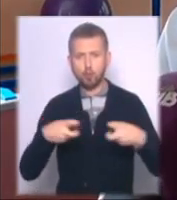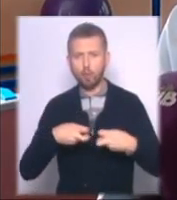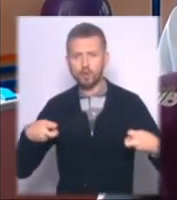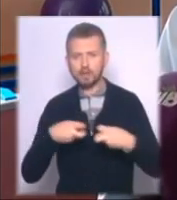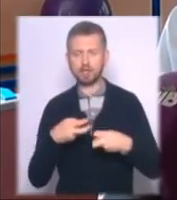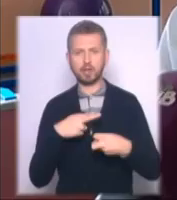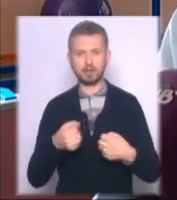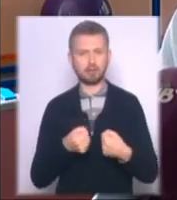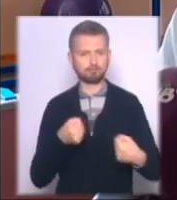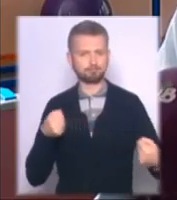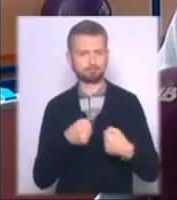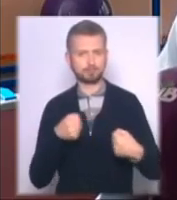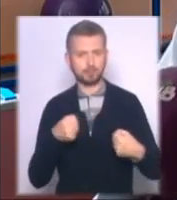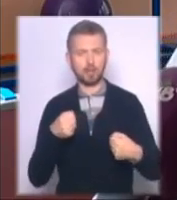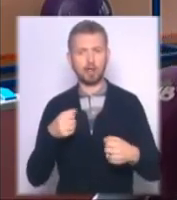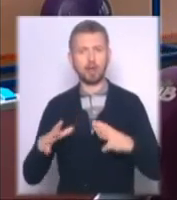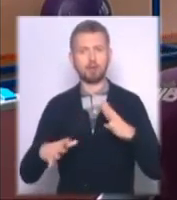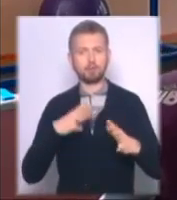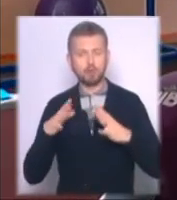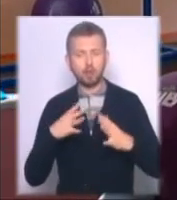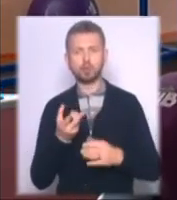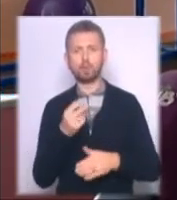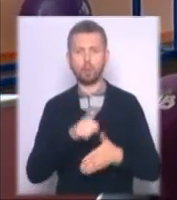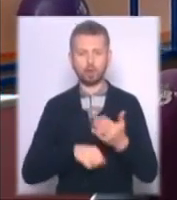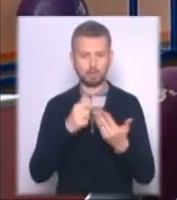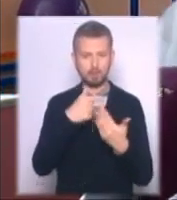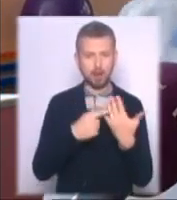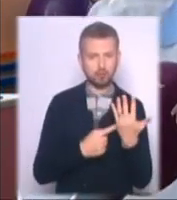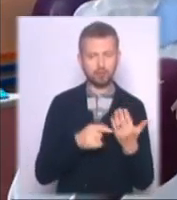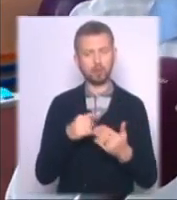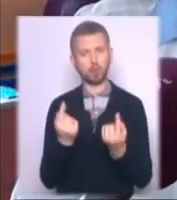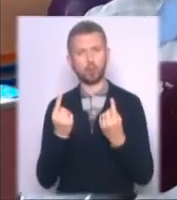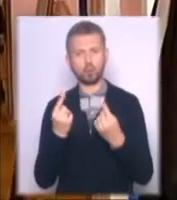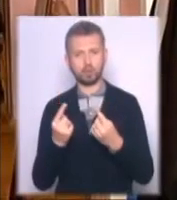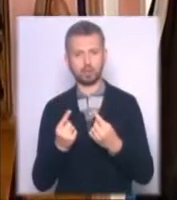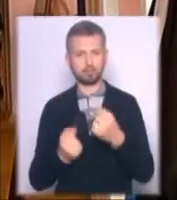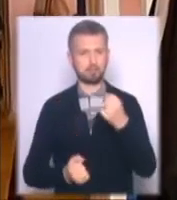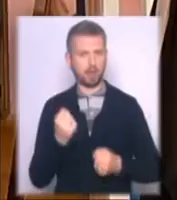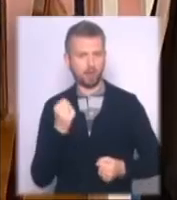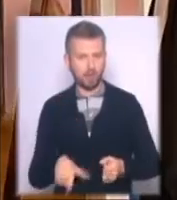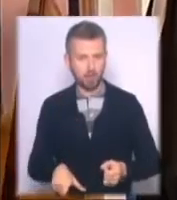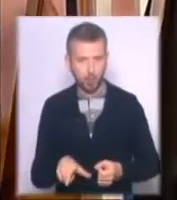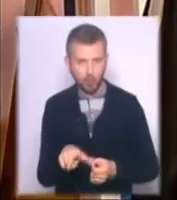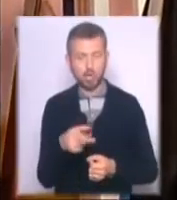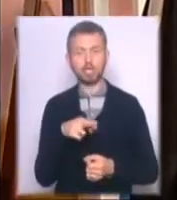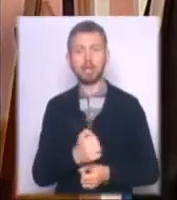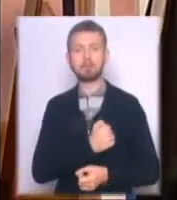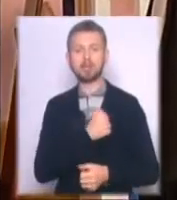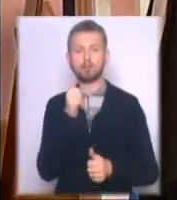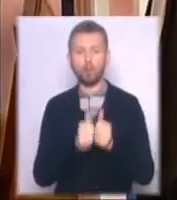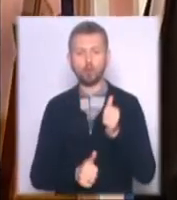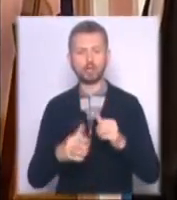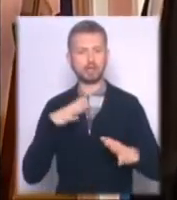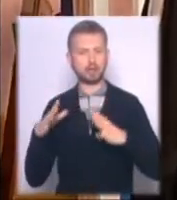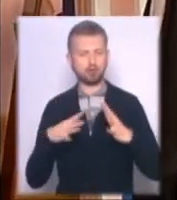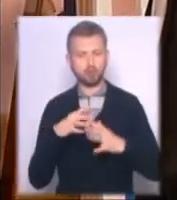розробки, тренажерів від пальчиків і до самих крупних уже кардіодорожка бігова. Для бійців кожний тренажер – шанс